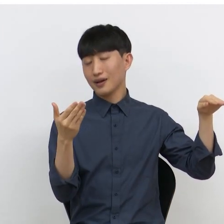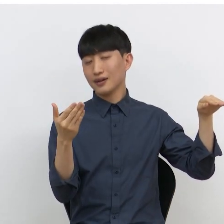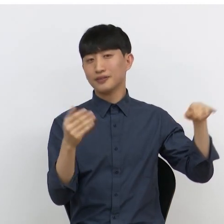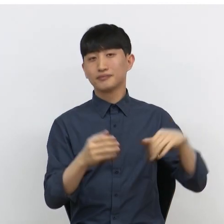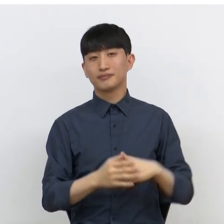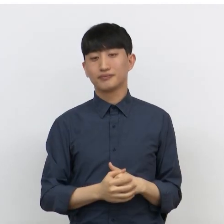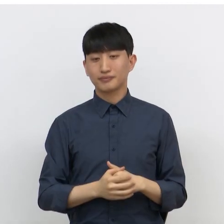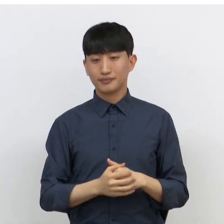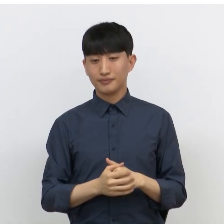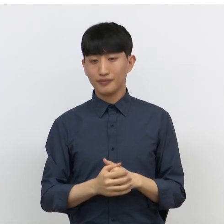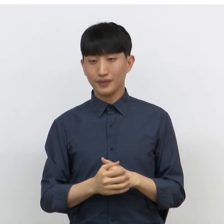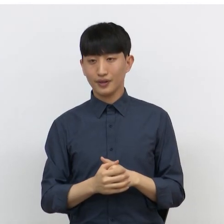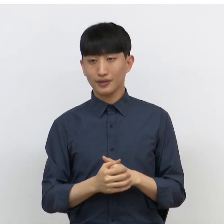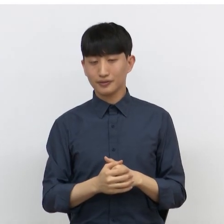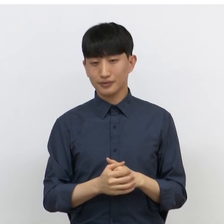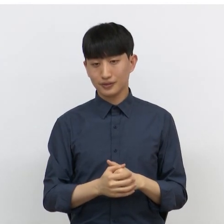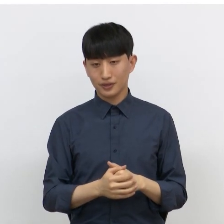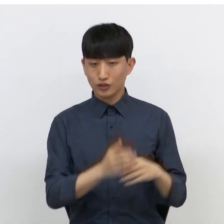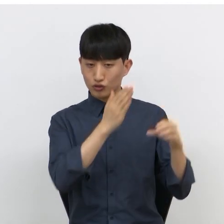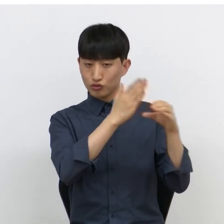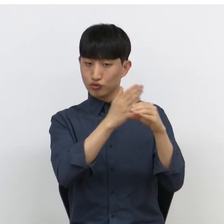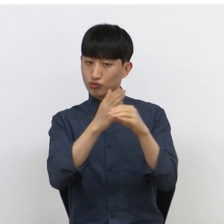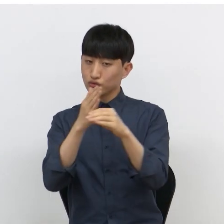지금 이 옆에 보시게 되면